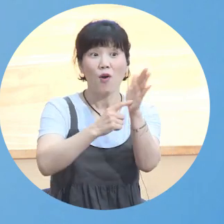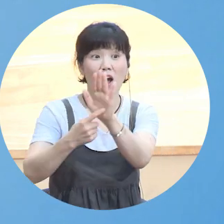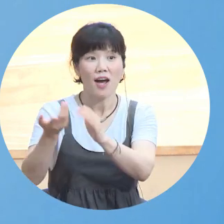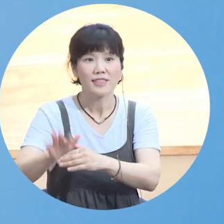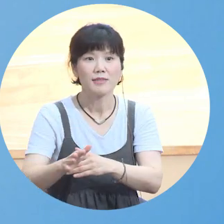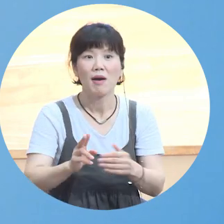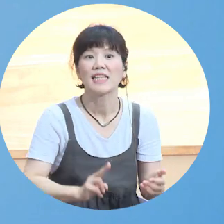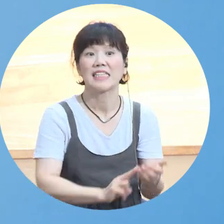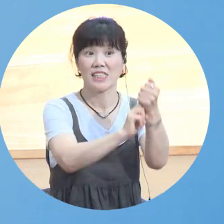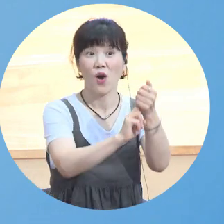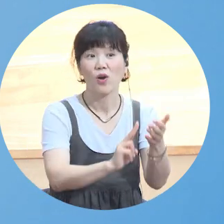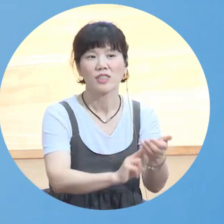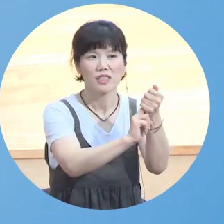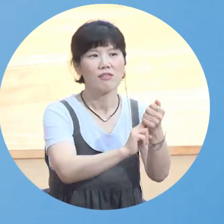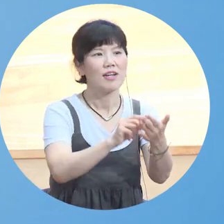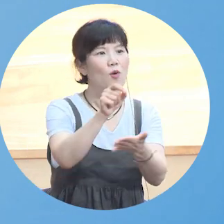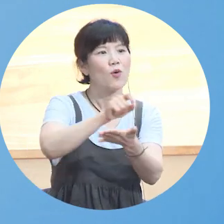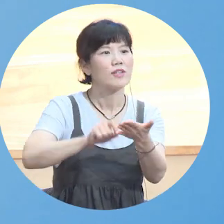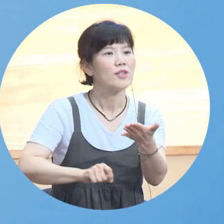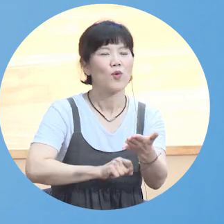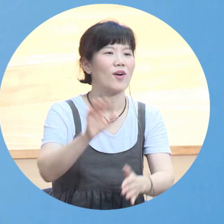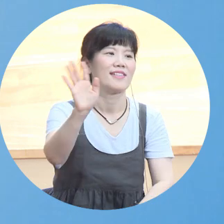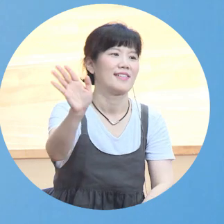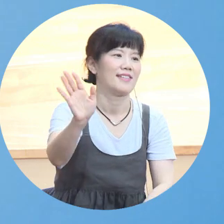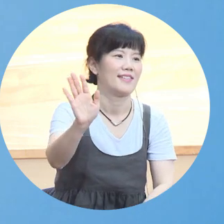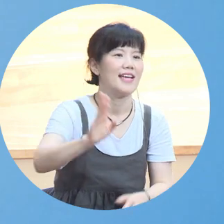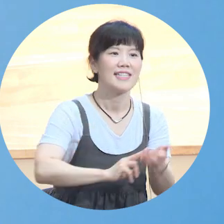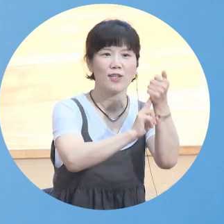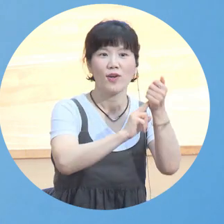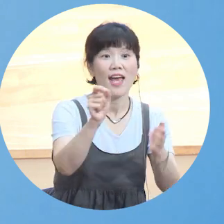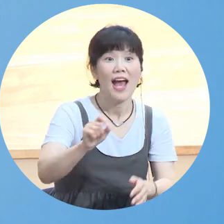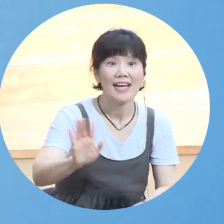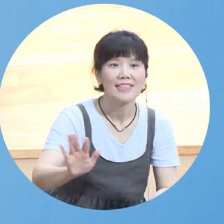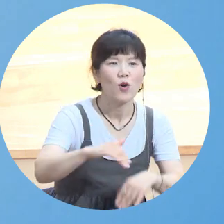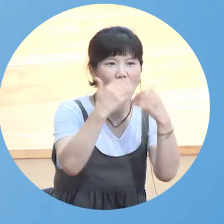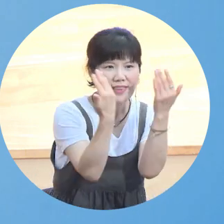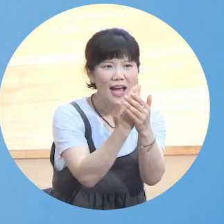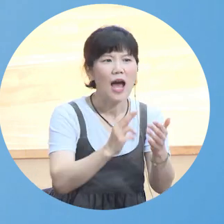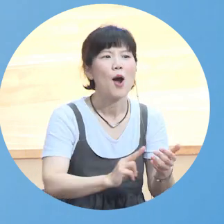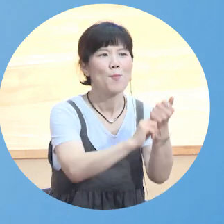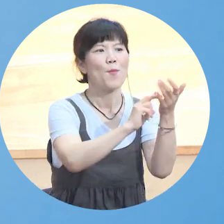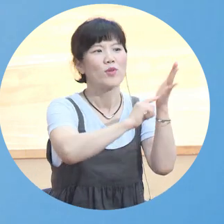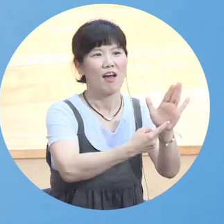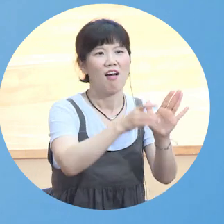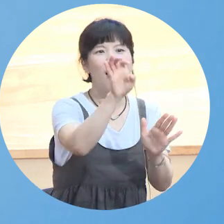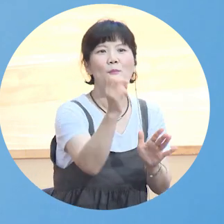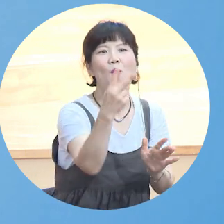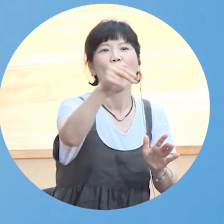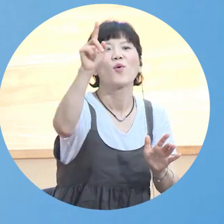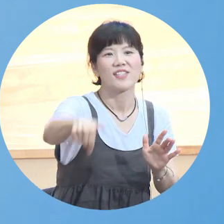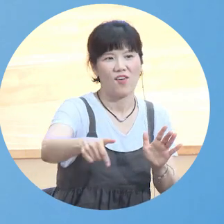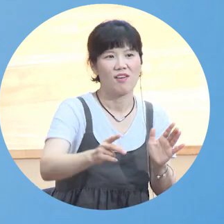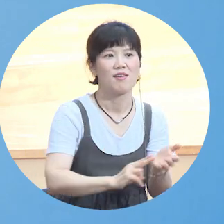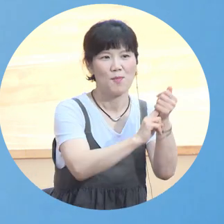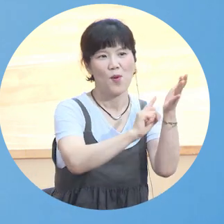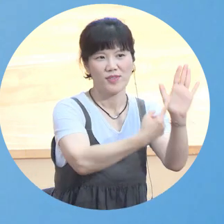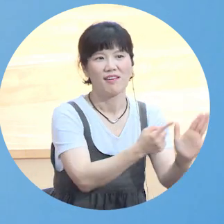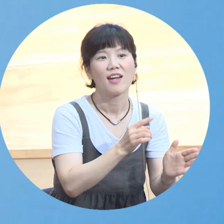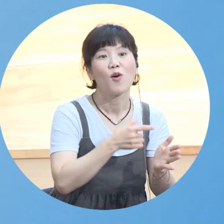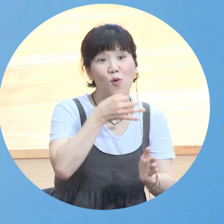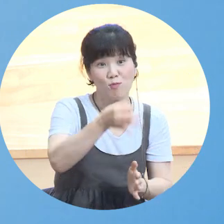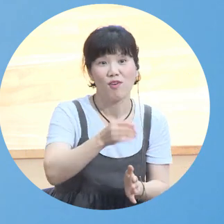기록하지 않았어 다 표 접혀 오적 여러 말하면 쌓인